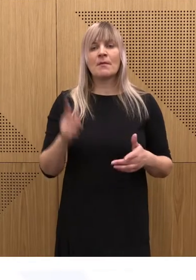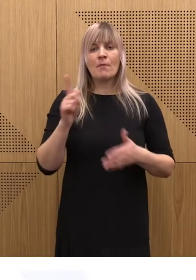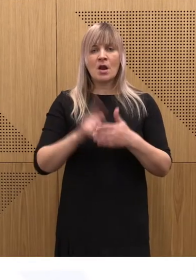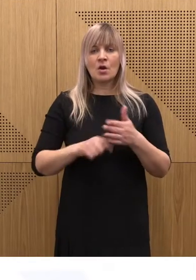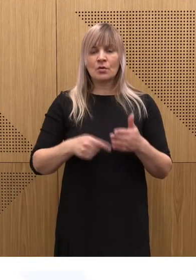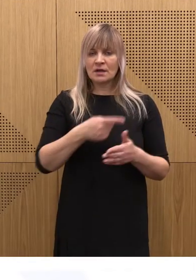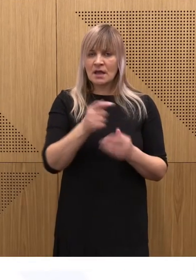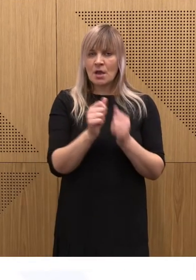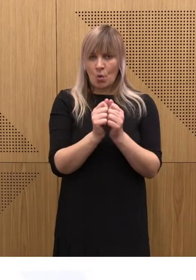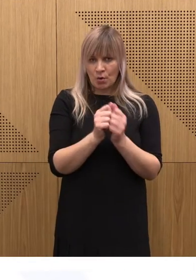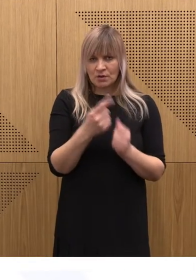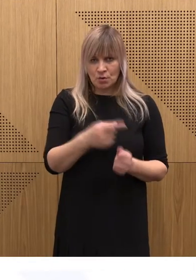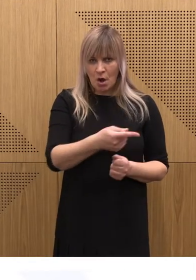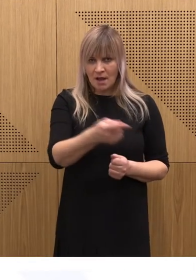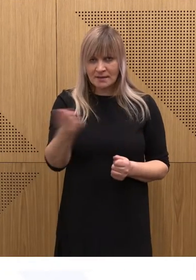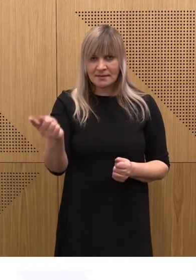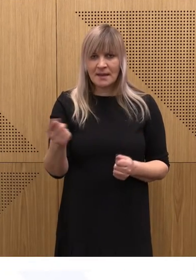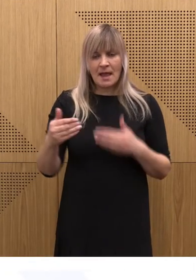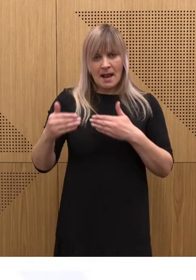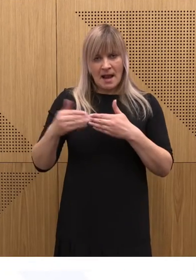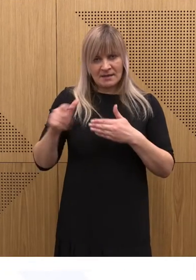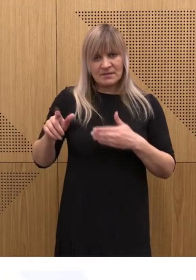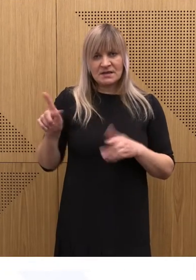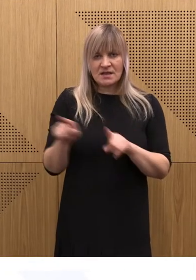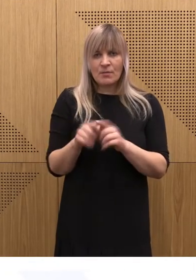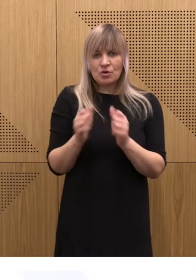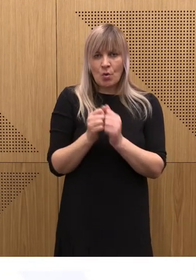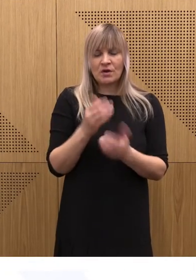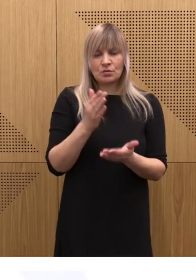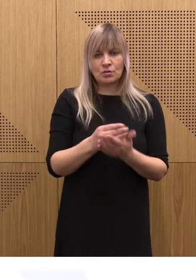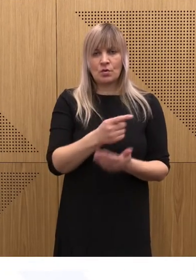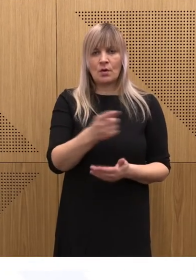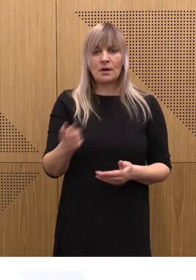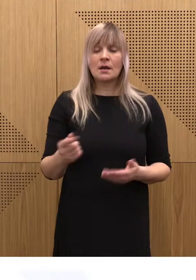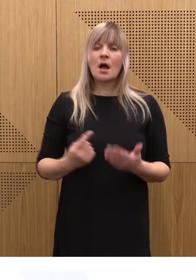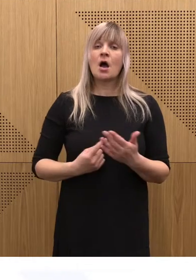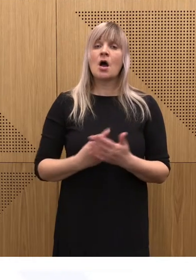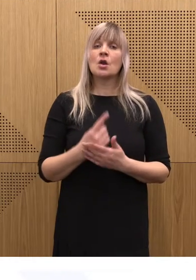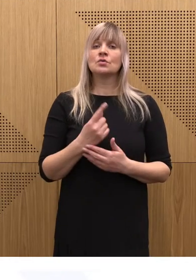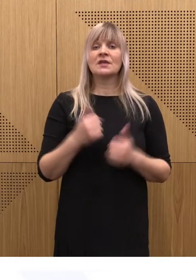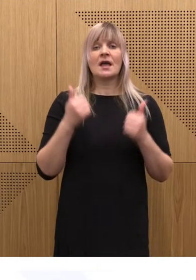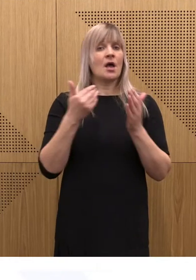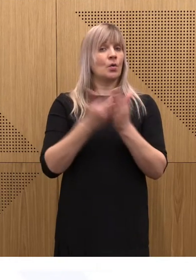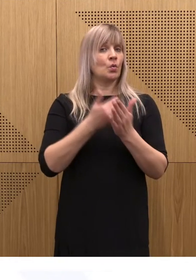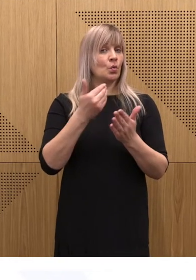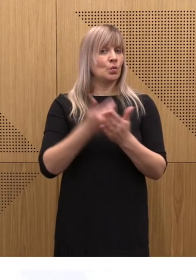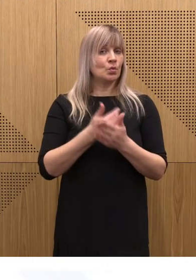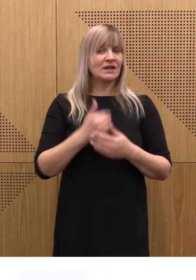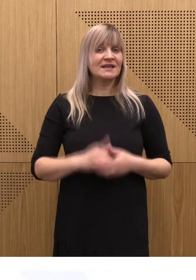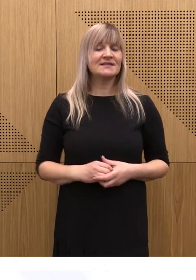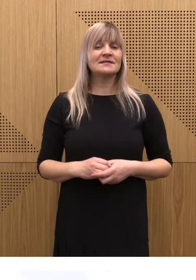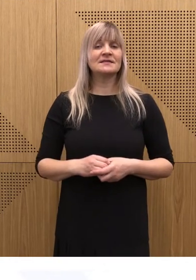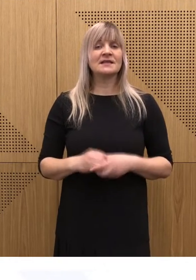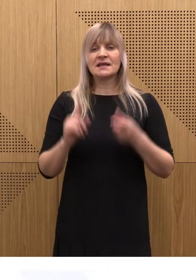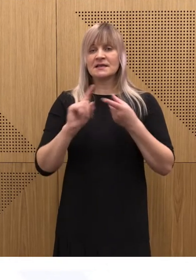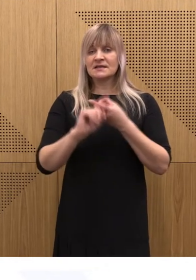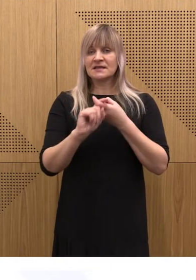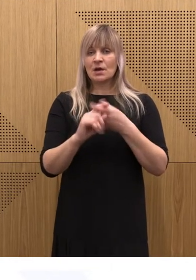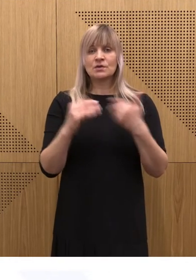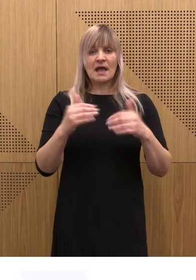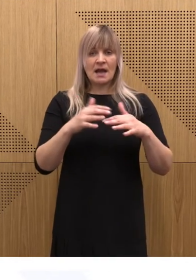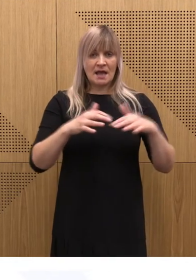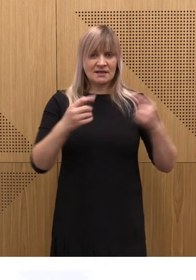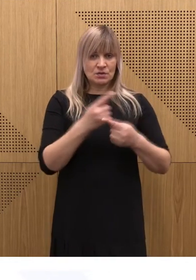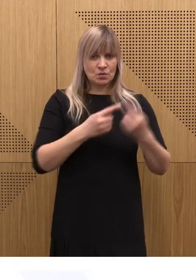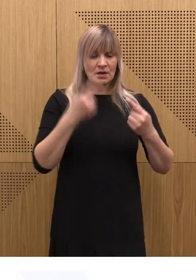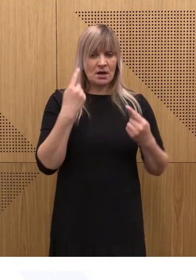et olete hoitud ja teie lähedased samamoodi. Kõigepealt alustame hea uudisega. Puudutab siis täna